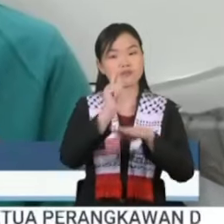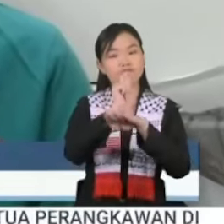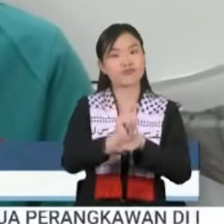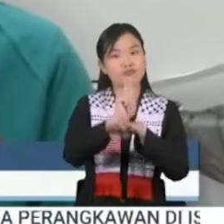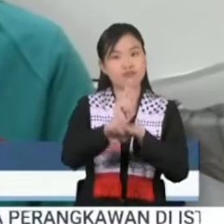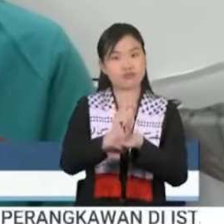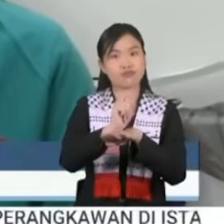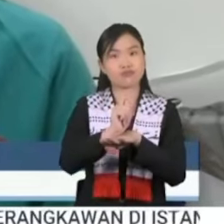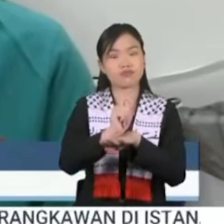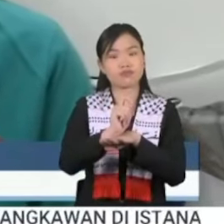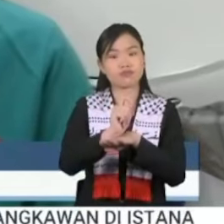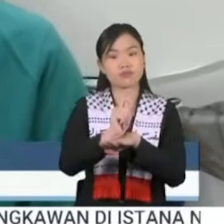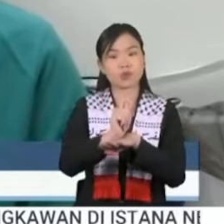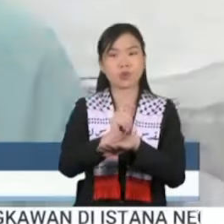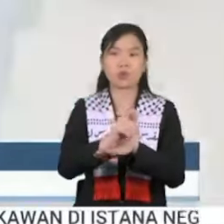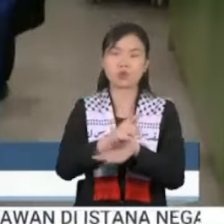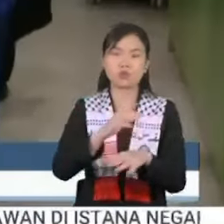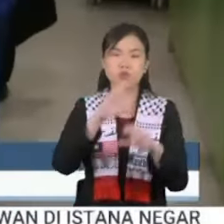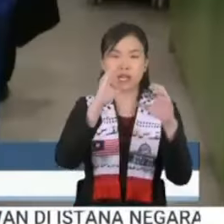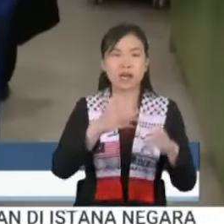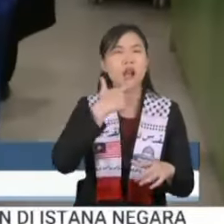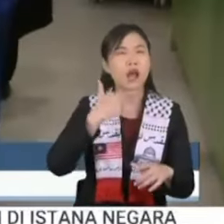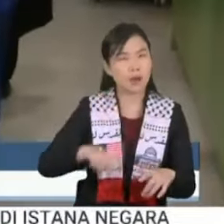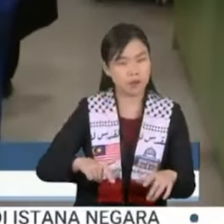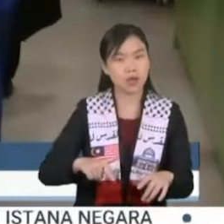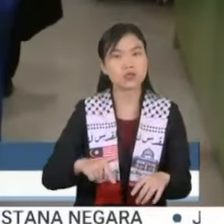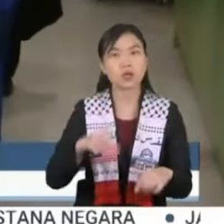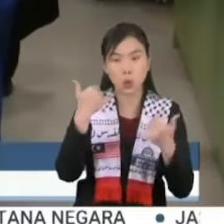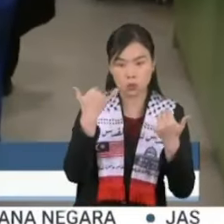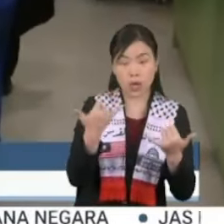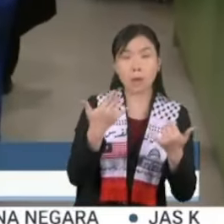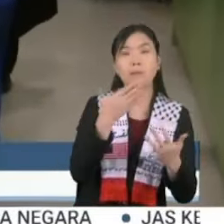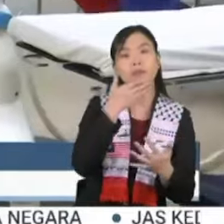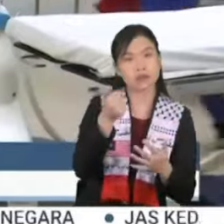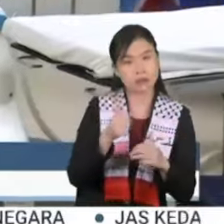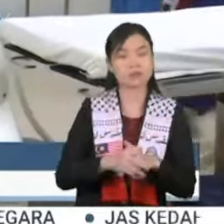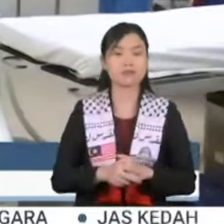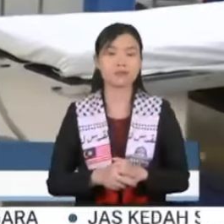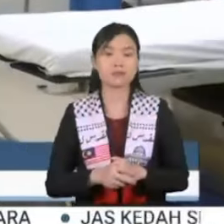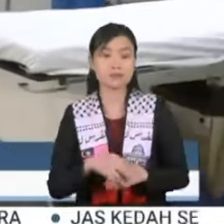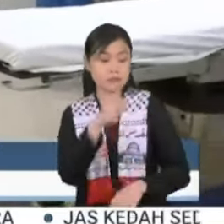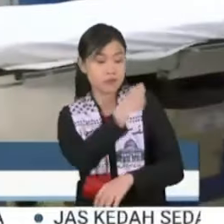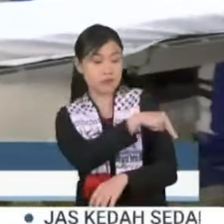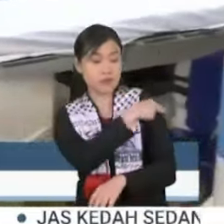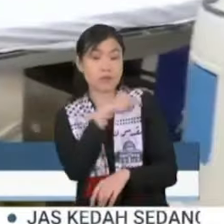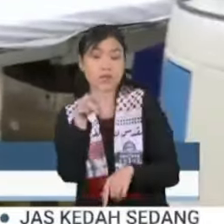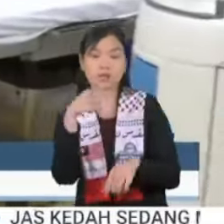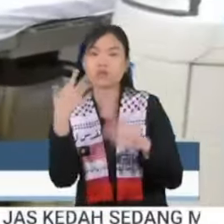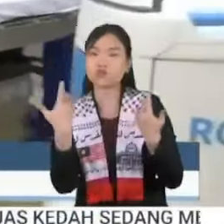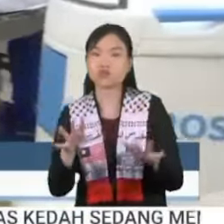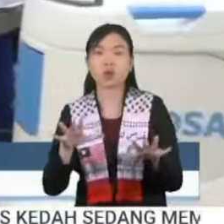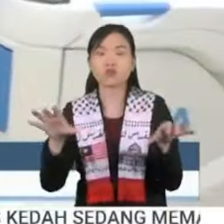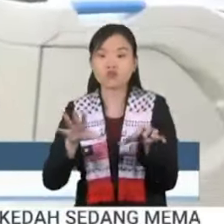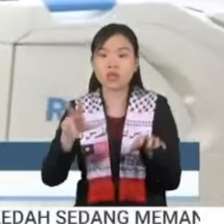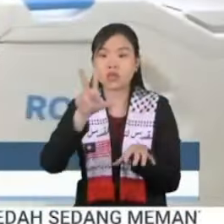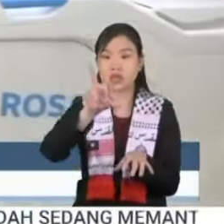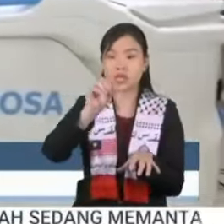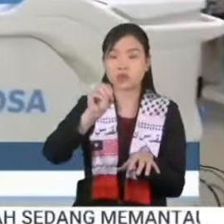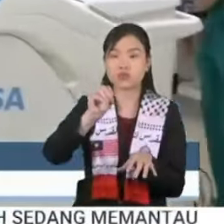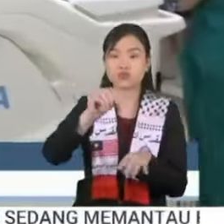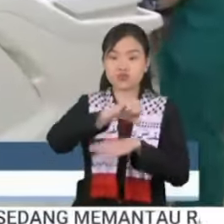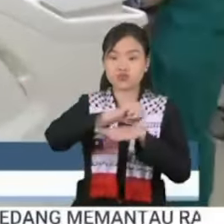tradisi ataupun konvensional. Sehingga kini, hospital ini telah menjalankan lebih 300 pembedahan penukaran